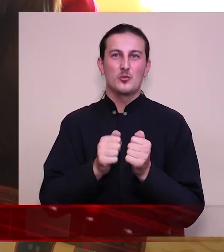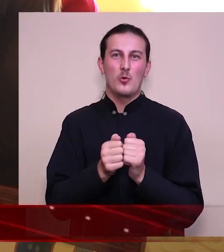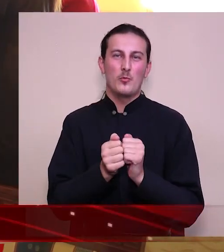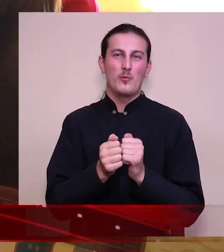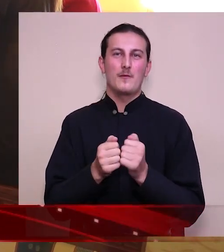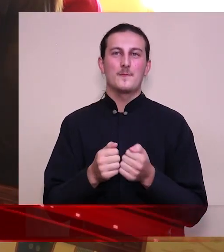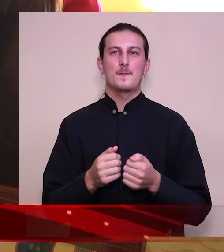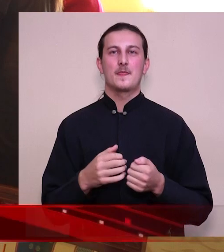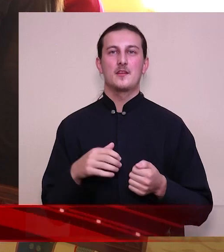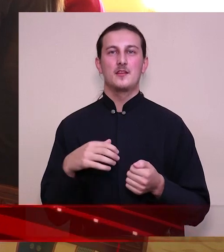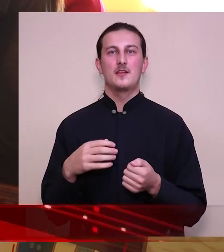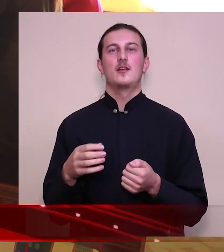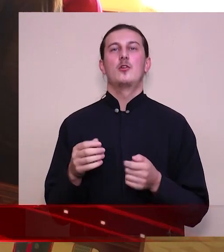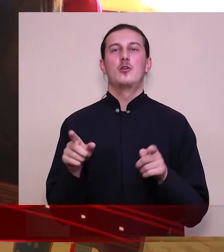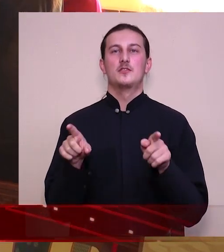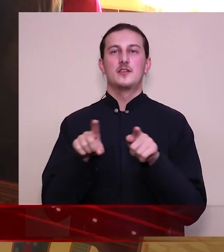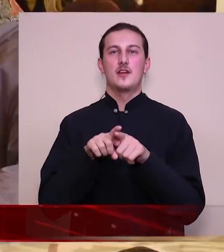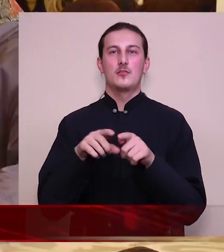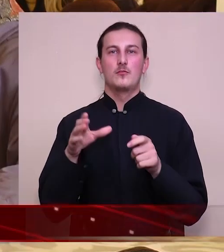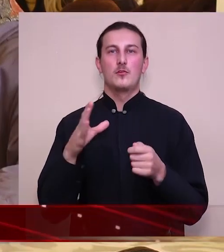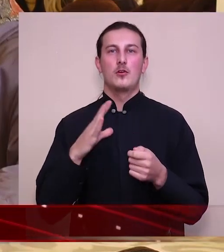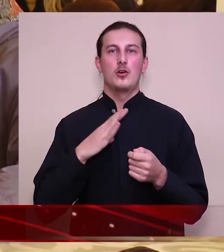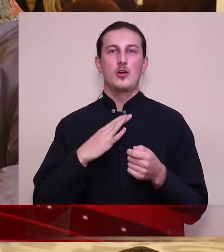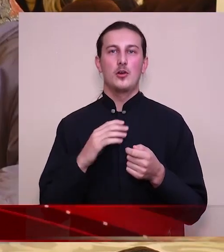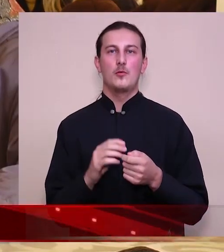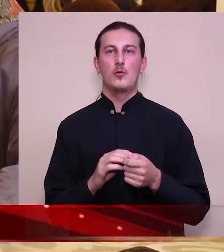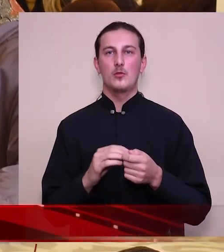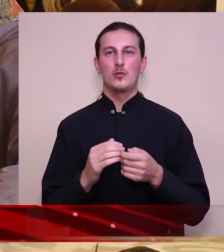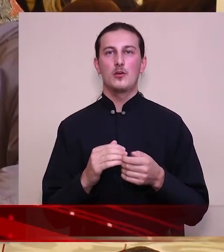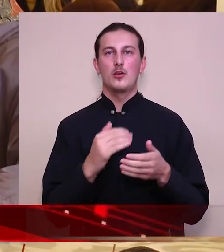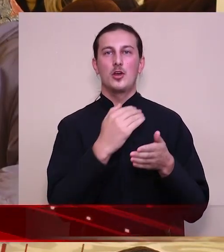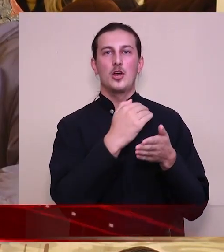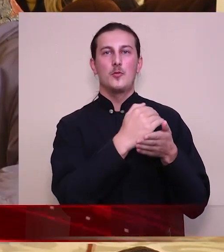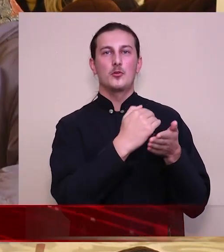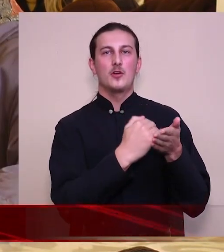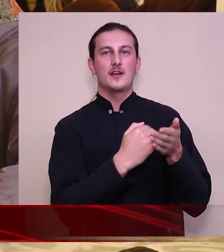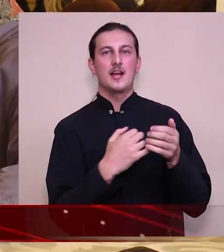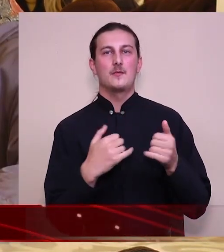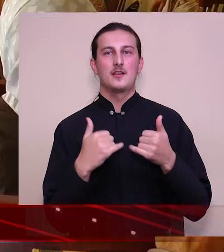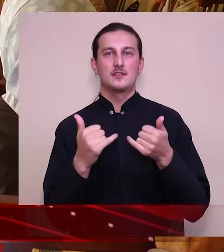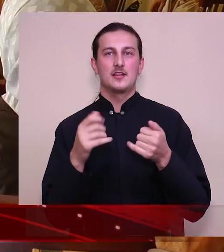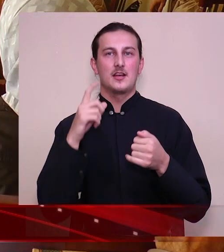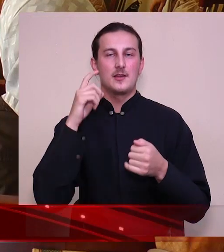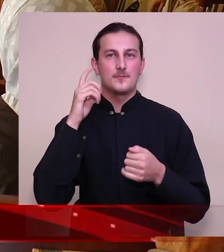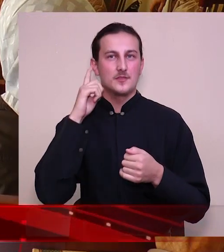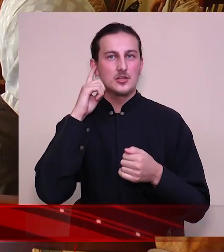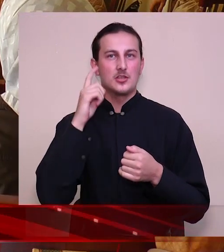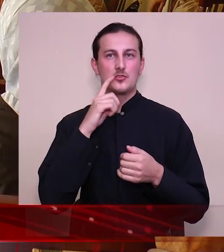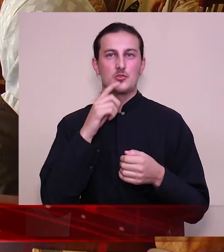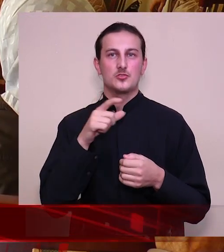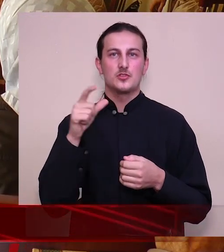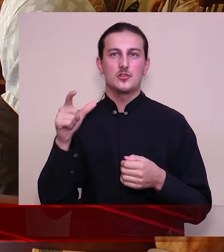відзначення річниці провели тематичний круглий стіл з обговоренням подій, що проходили за період діяльності, перспективи